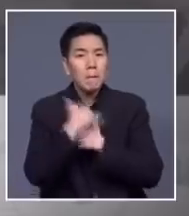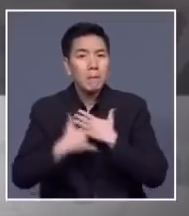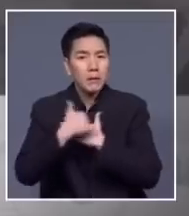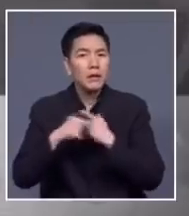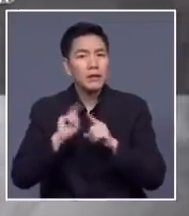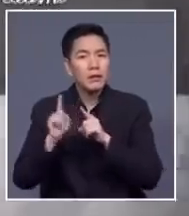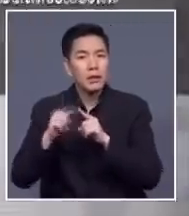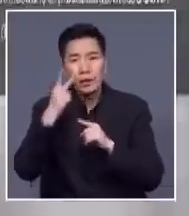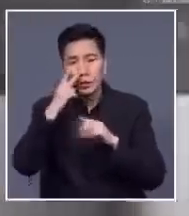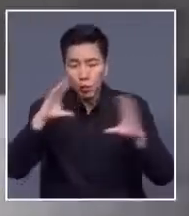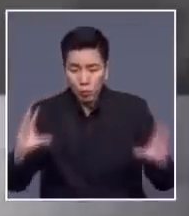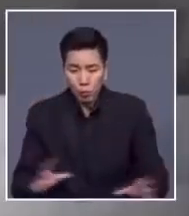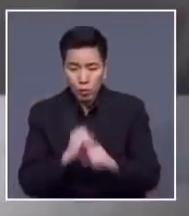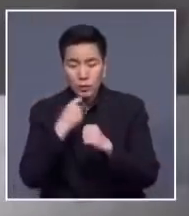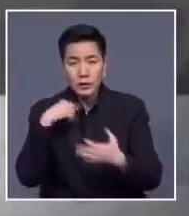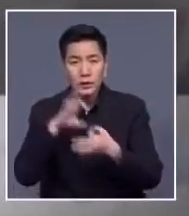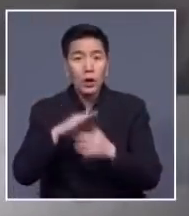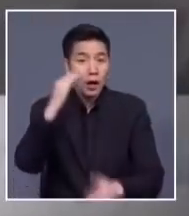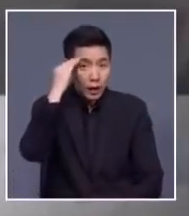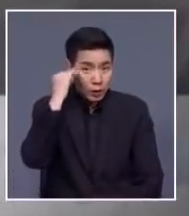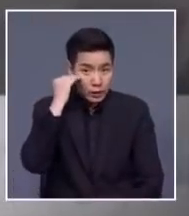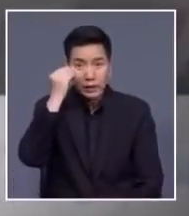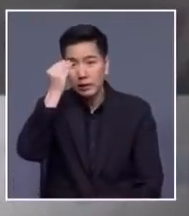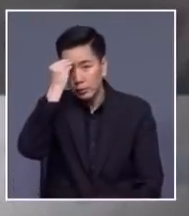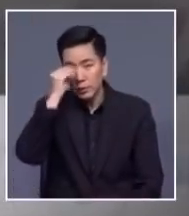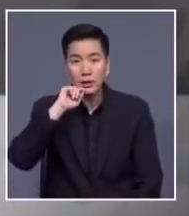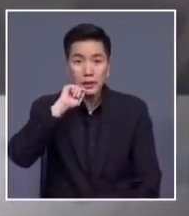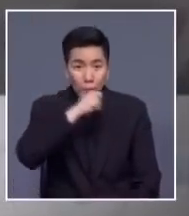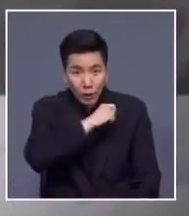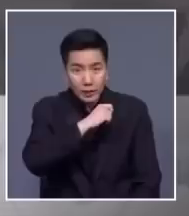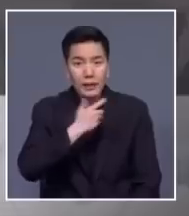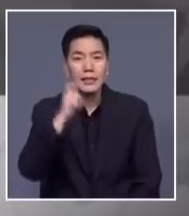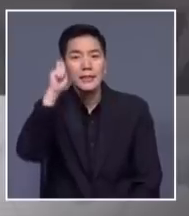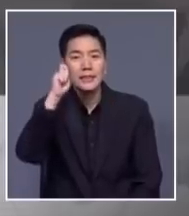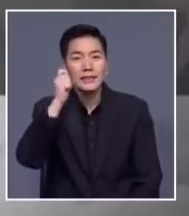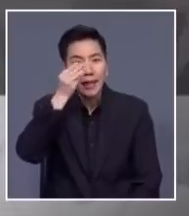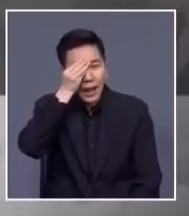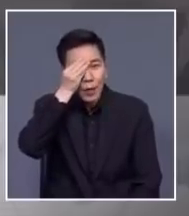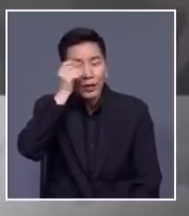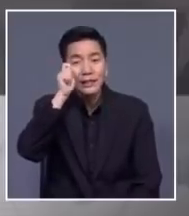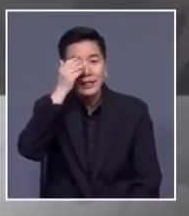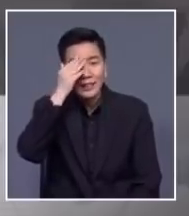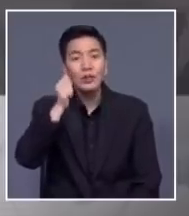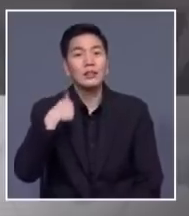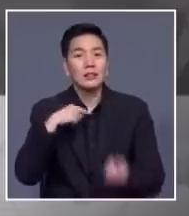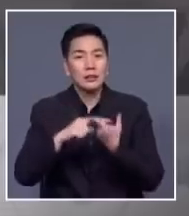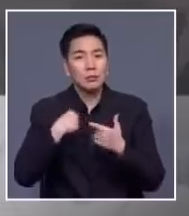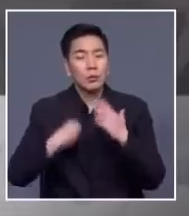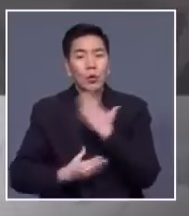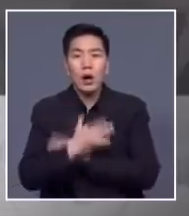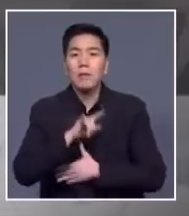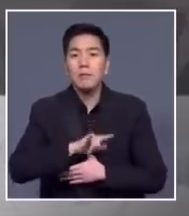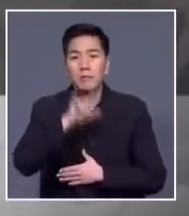ทั่วโลกนะครับก็จริงๆก็จะเป็นเรื่องของเกาหลีญี่ปุ่นไต้หวันนะครับอิสราเอลนะครับพวกนี้ก็จะมีโอกาสได้ไปนะครับ